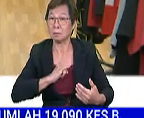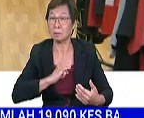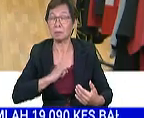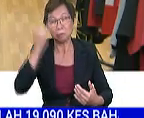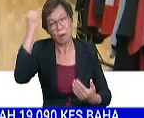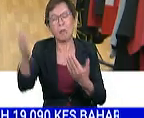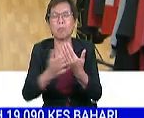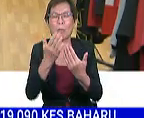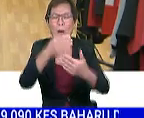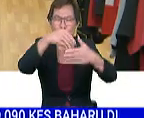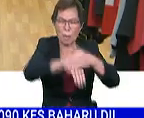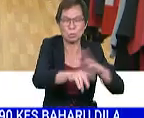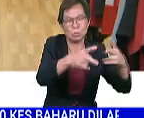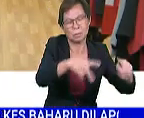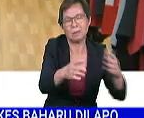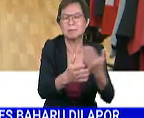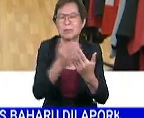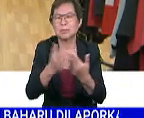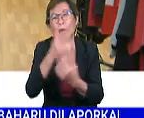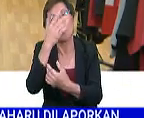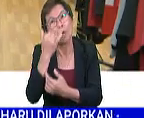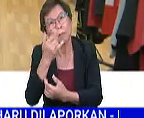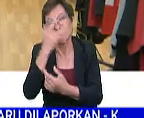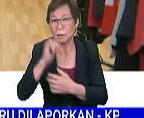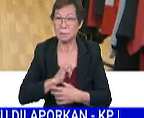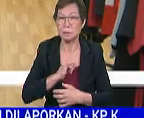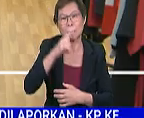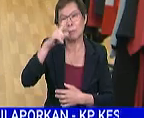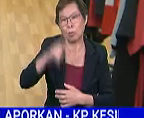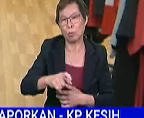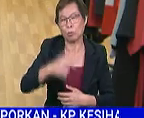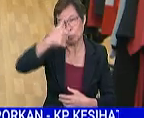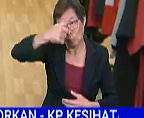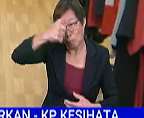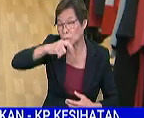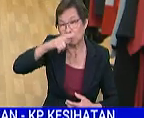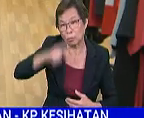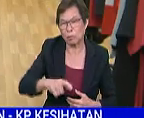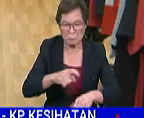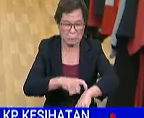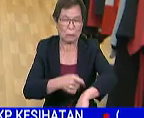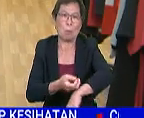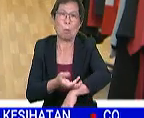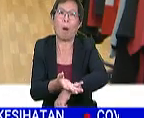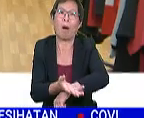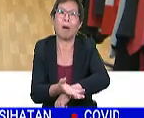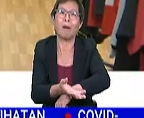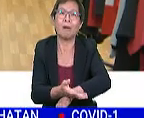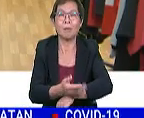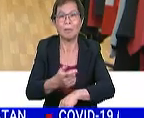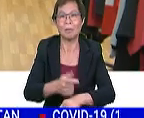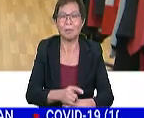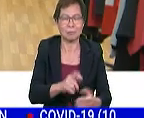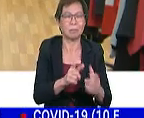untuk masuk ke mana-mana permis sebabnya salah satunya tak payah nak check suhu ambil masa kat situ just untuk scan